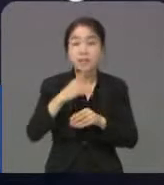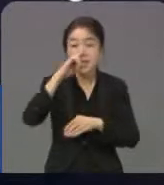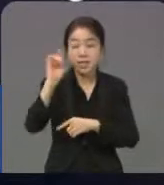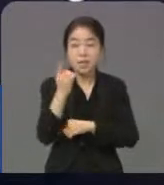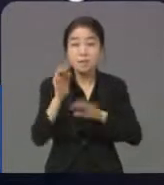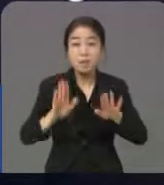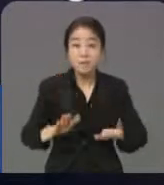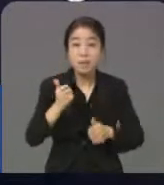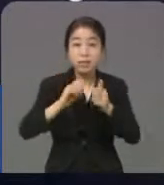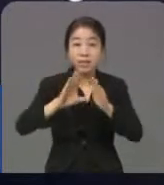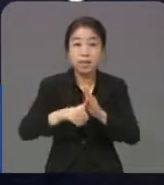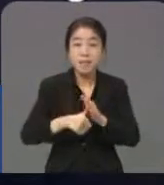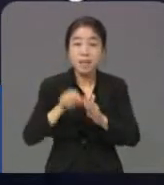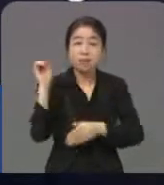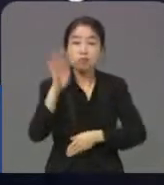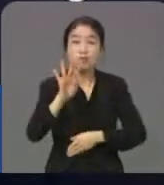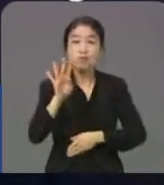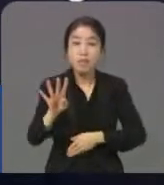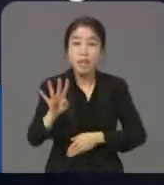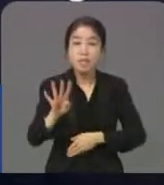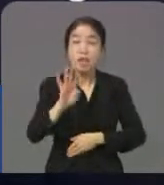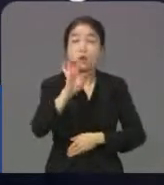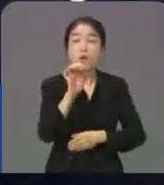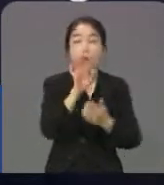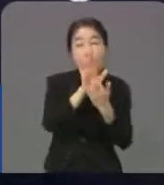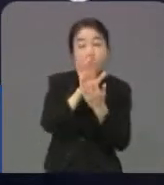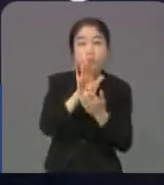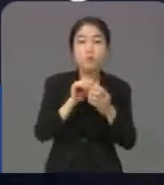이번 드래프트에서 투수 4명과 포수 2명,